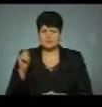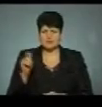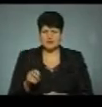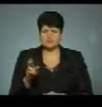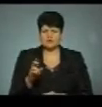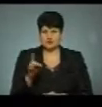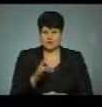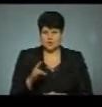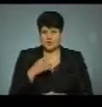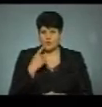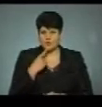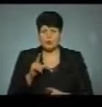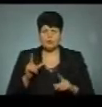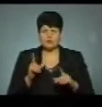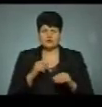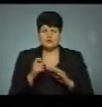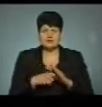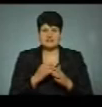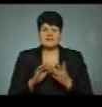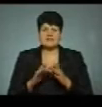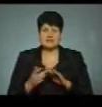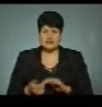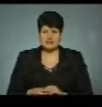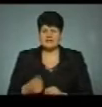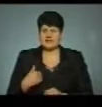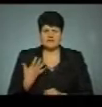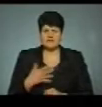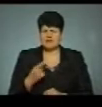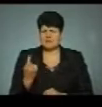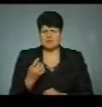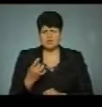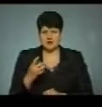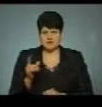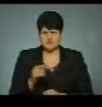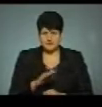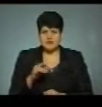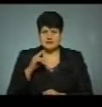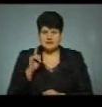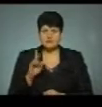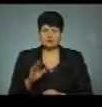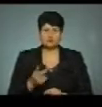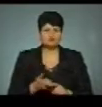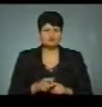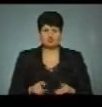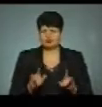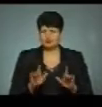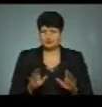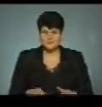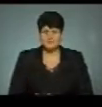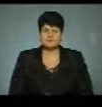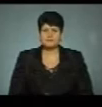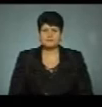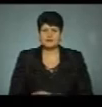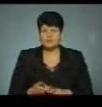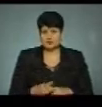Бучацького району. Каже, про поїздку дізналась в інтернеті. Я вже не перший раз, тому я знаю, що буде дуже круто.